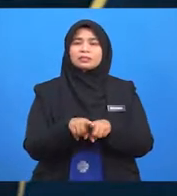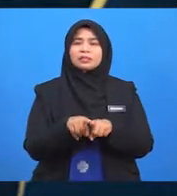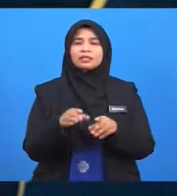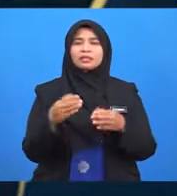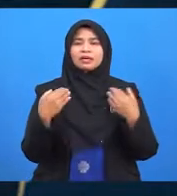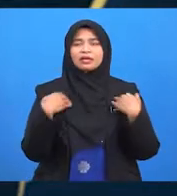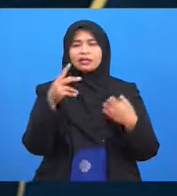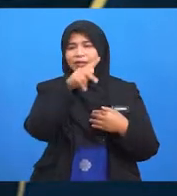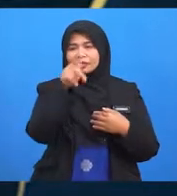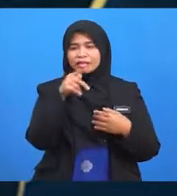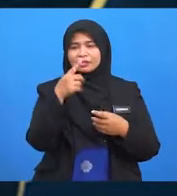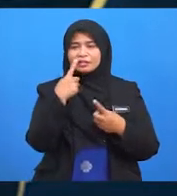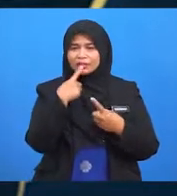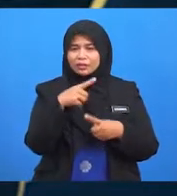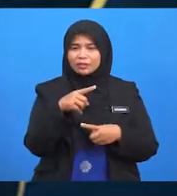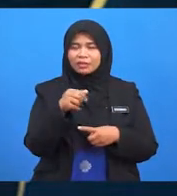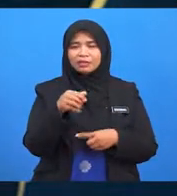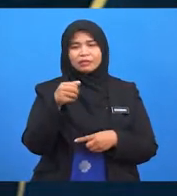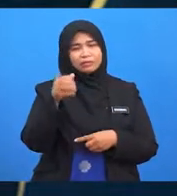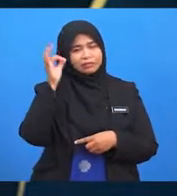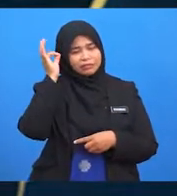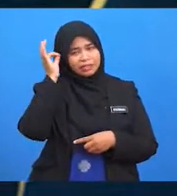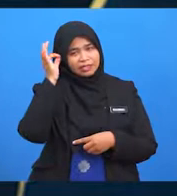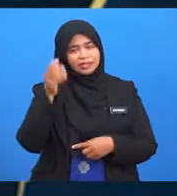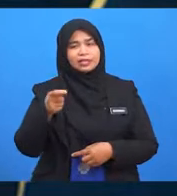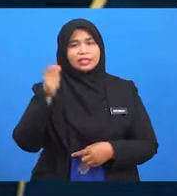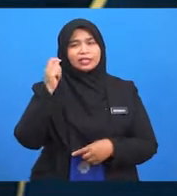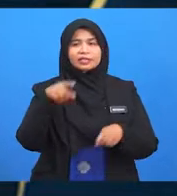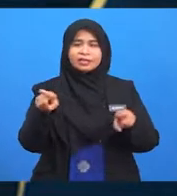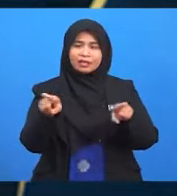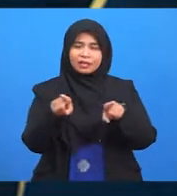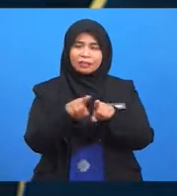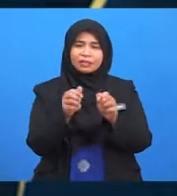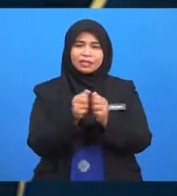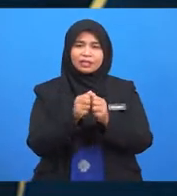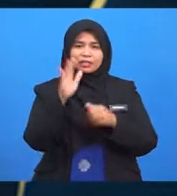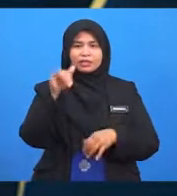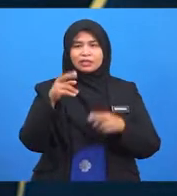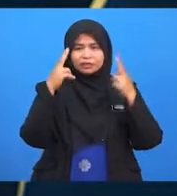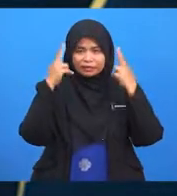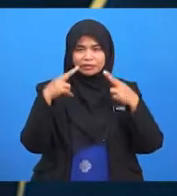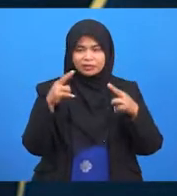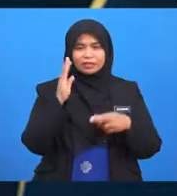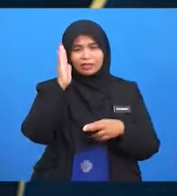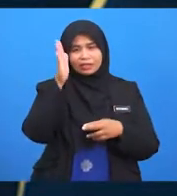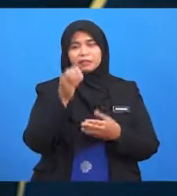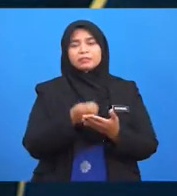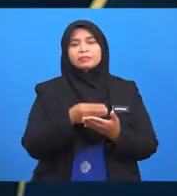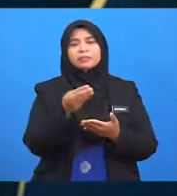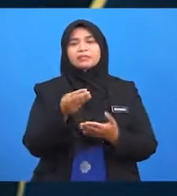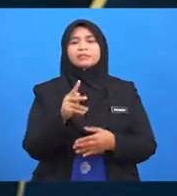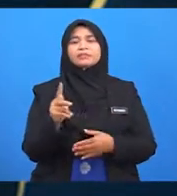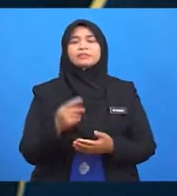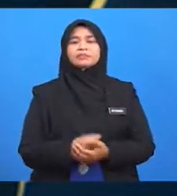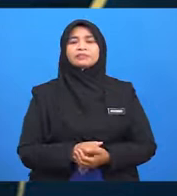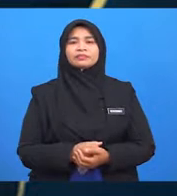Adakah jawapan yang kamu fikirkan tadi sama dengan yang ustazah akan berikan ini?